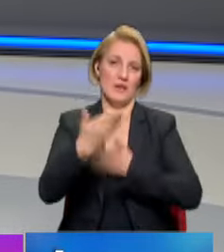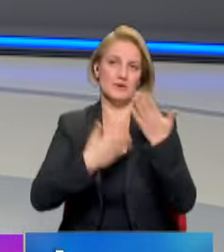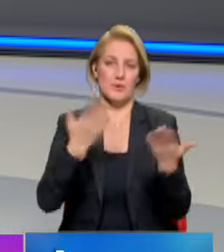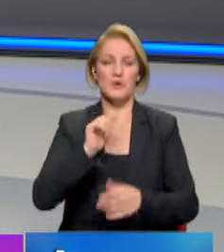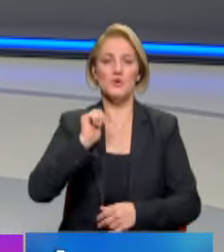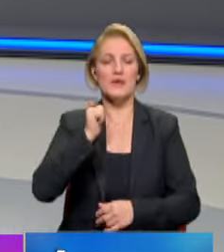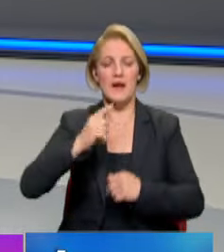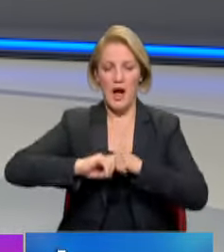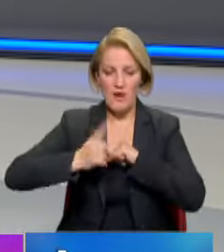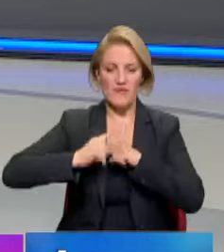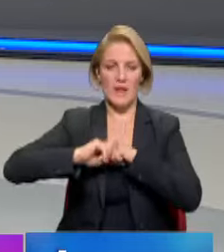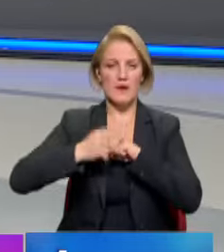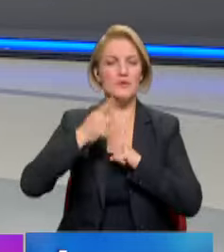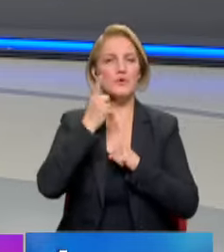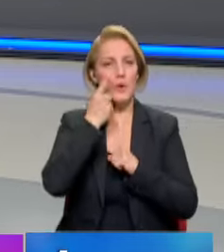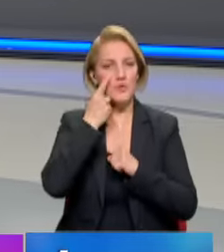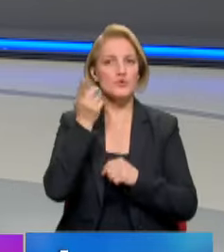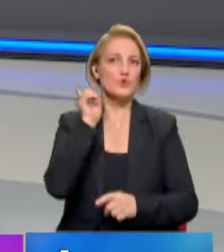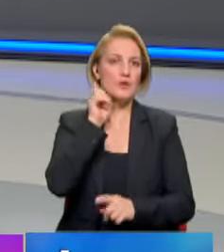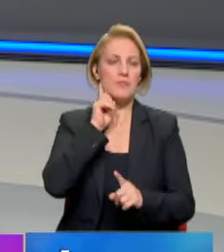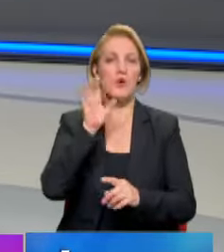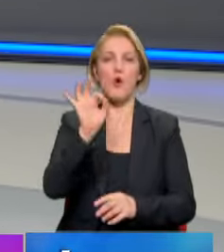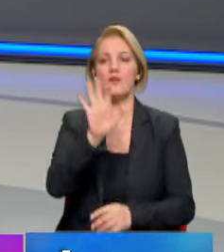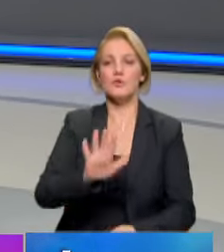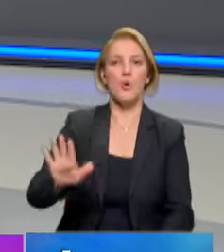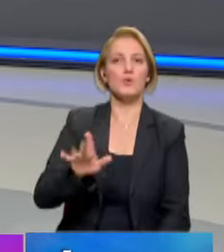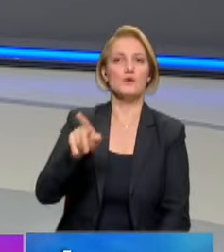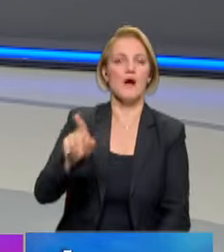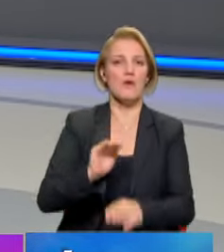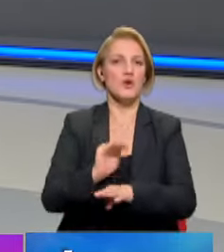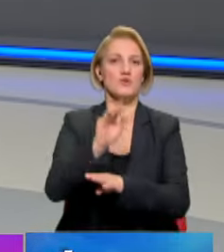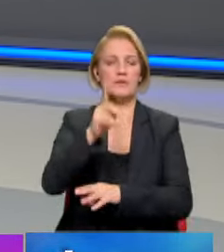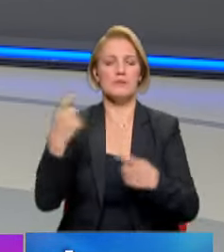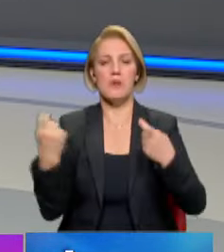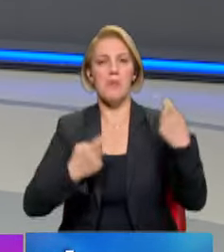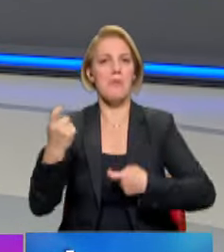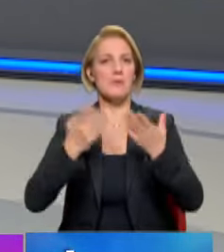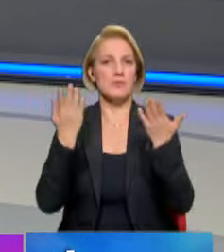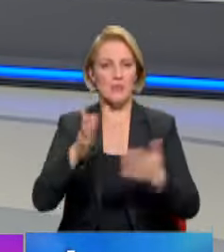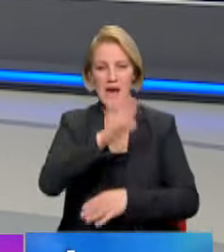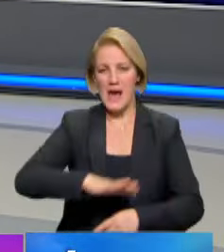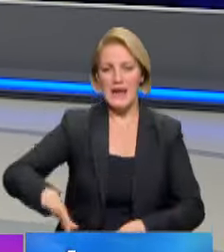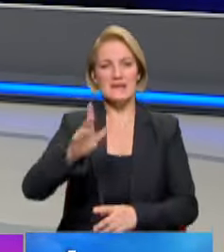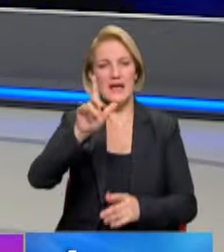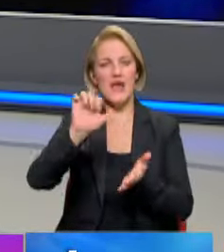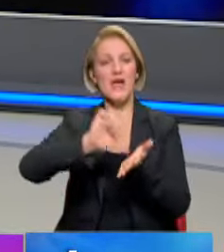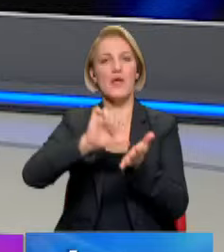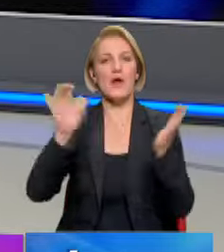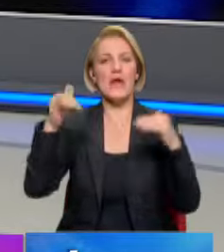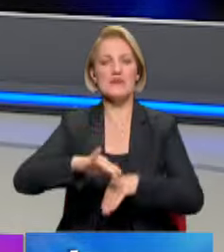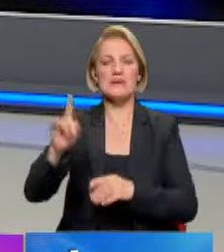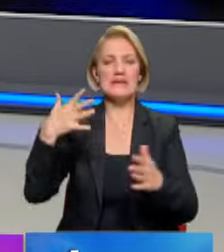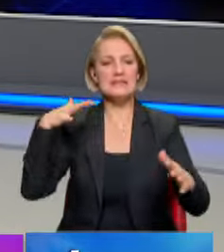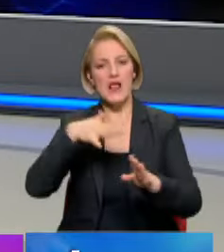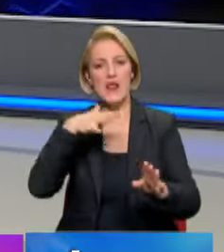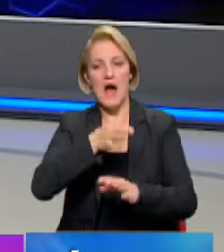Günlerdir, hatta haftalardır gözümüz, kulağımız Orta Doğu'da. Orta Doğu'da yaşanan çatışmalarda. Herkes İran'dan gelecek bir saldırı